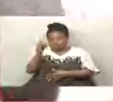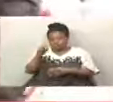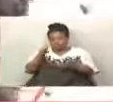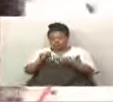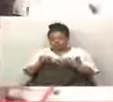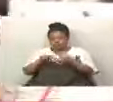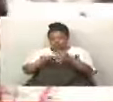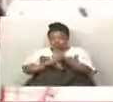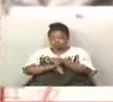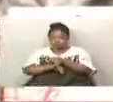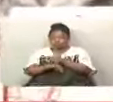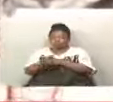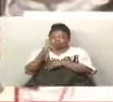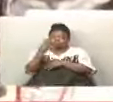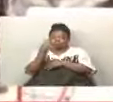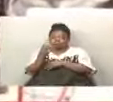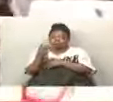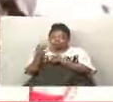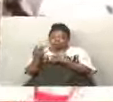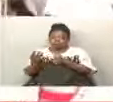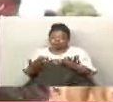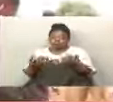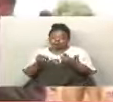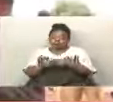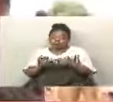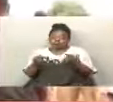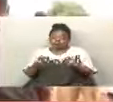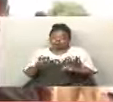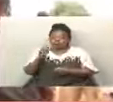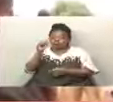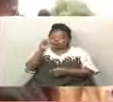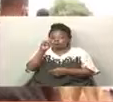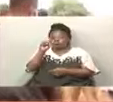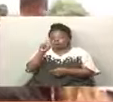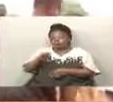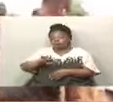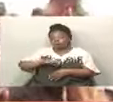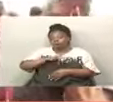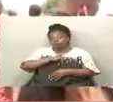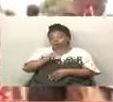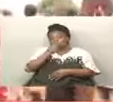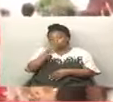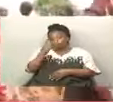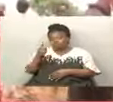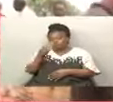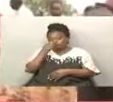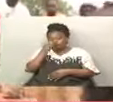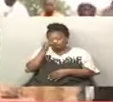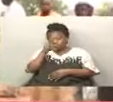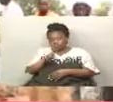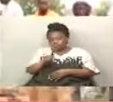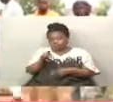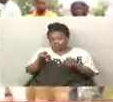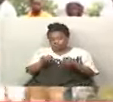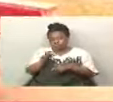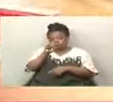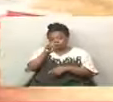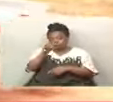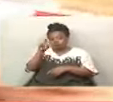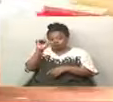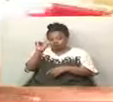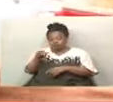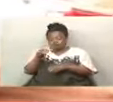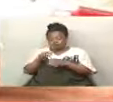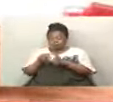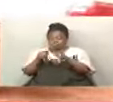ey'okuna ku ssomero lya Kabwoko SS okwosaako Isma Kabagambo ow'emyaka 22 ow'ekireka Edi Matovu omutuuze w'e Salama mu